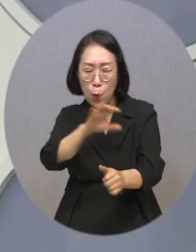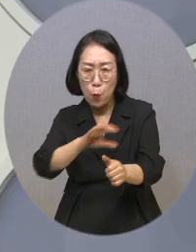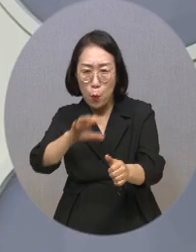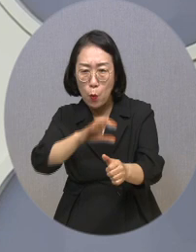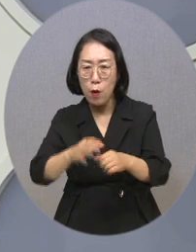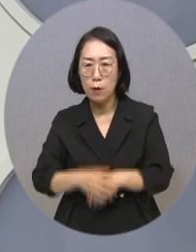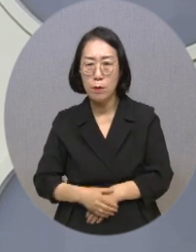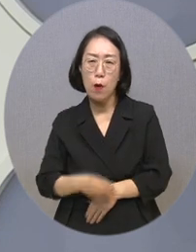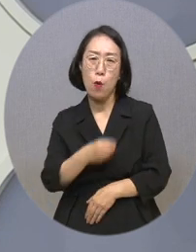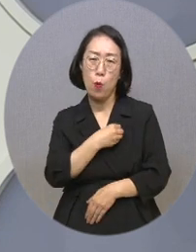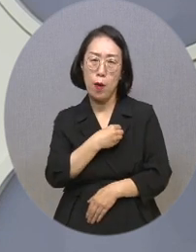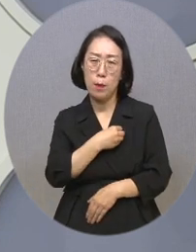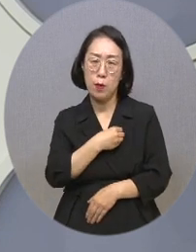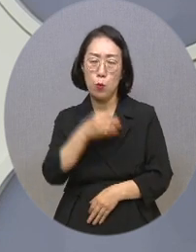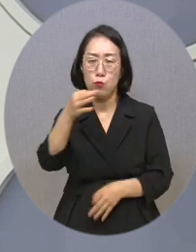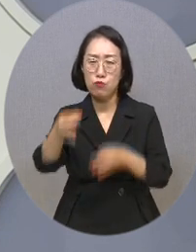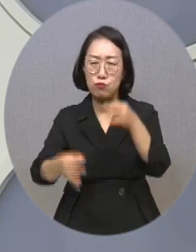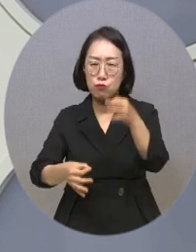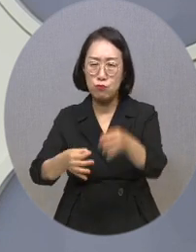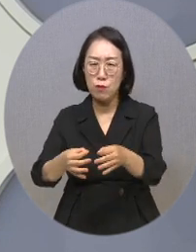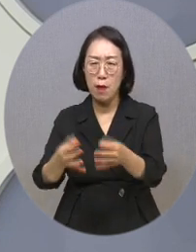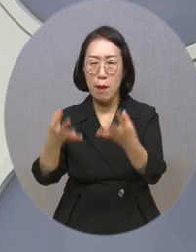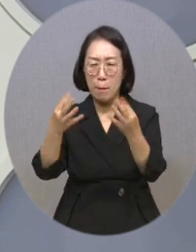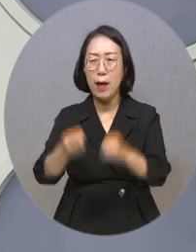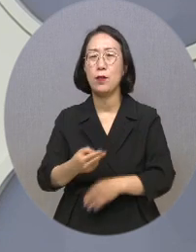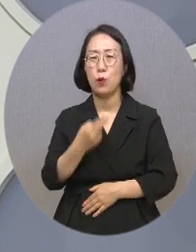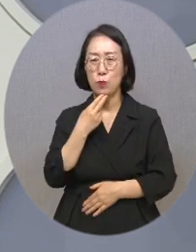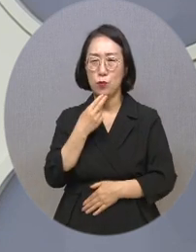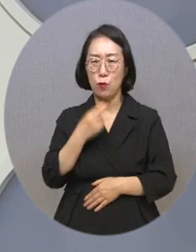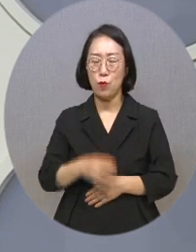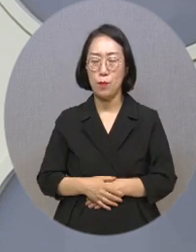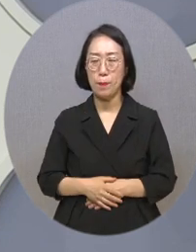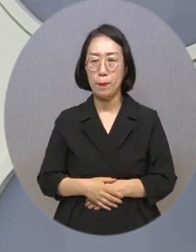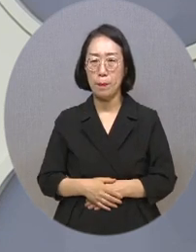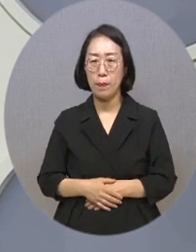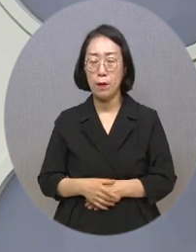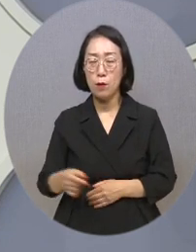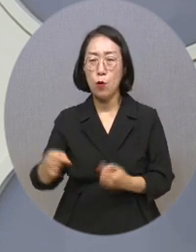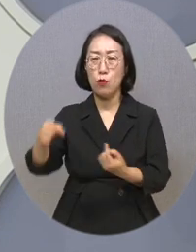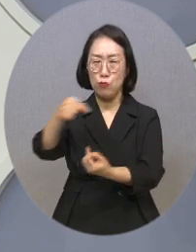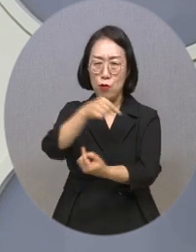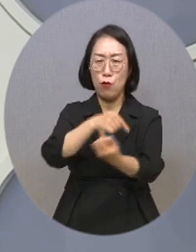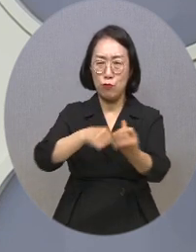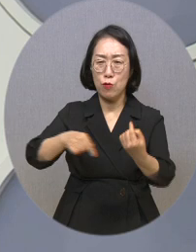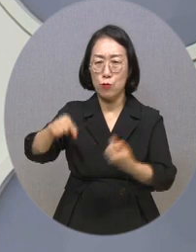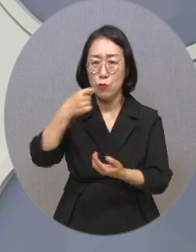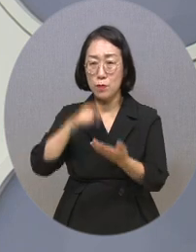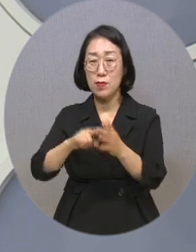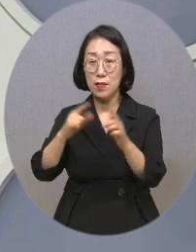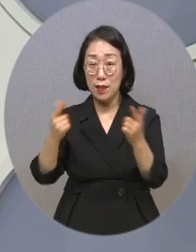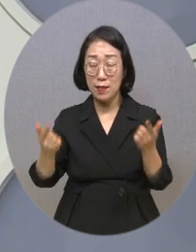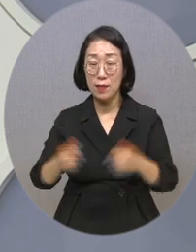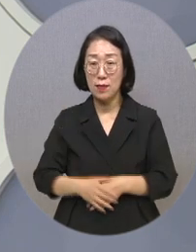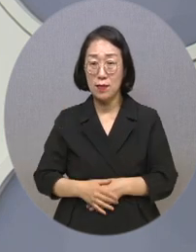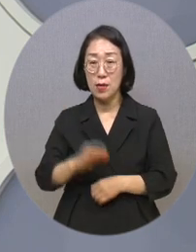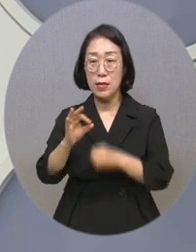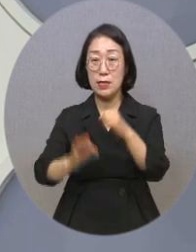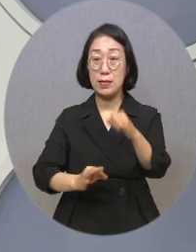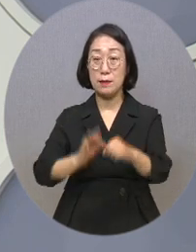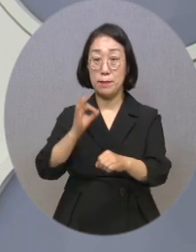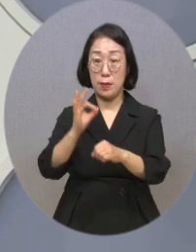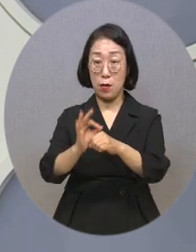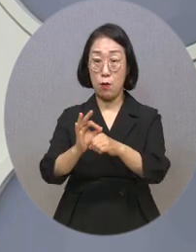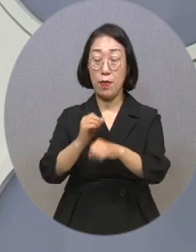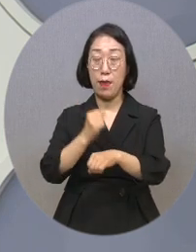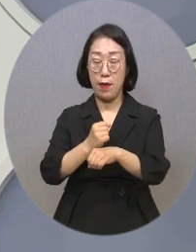내는 분들이 많지는 않습니다. 그러니까 그게 유지되기가 좀 어려워서 그래서 저도 한 10년 할 거는